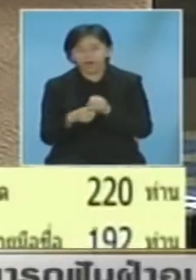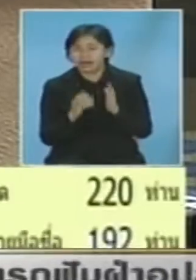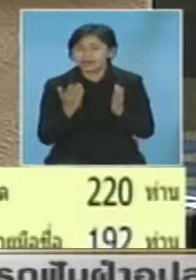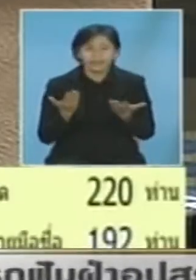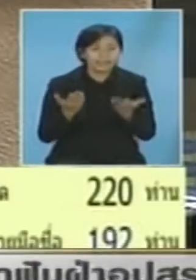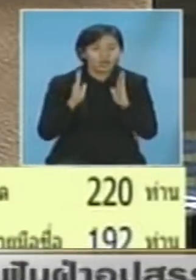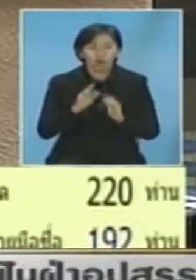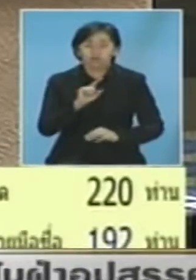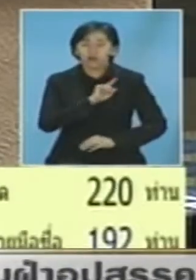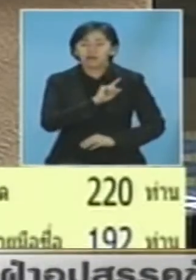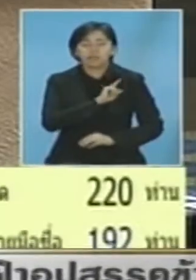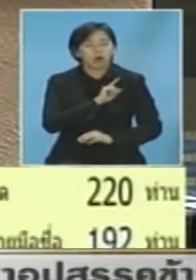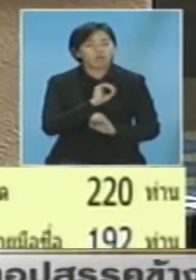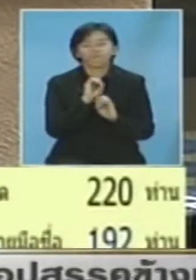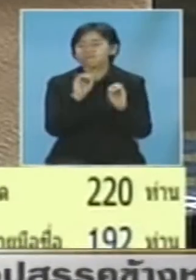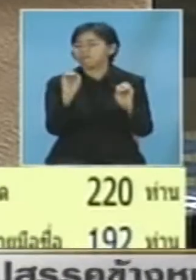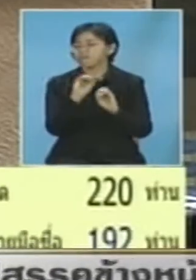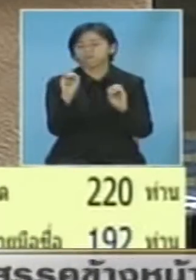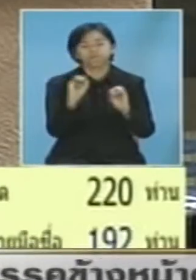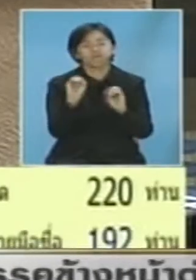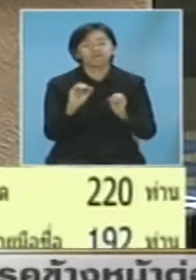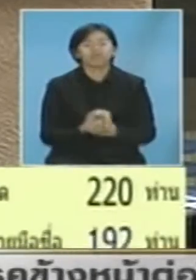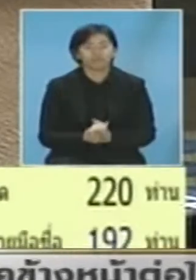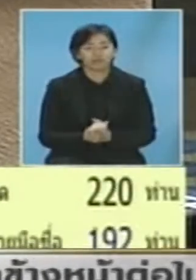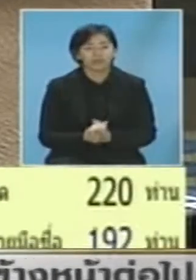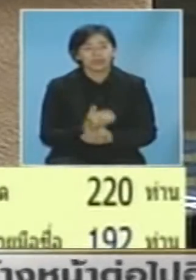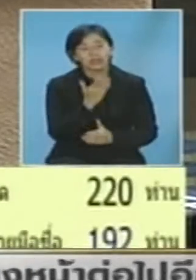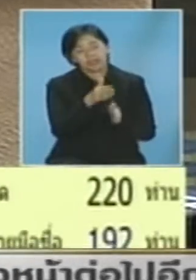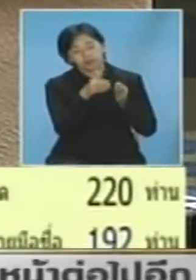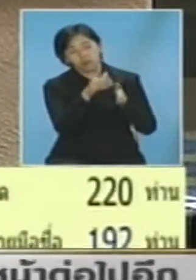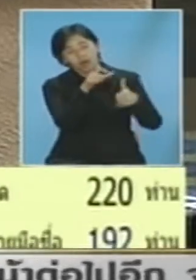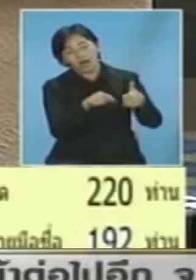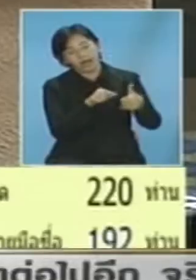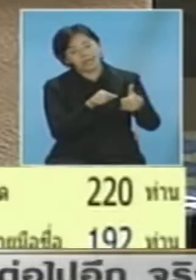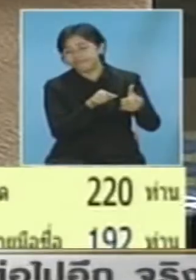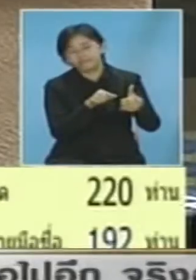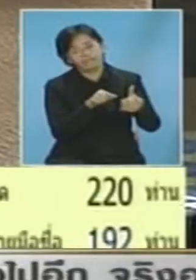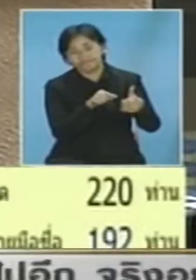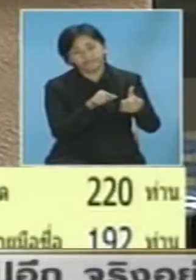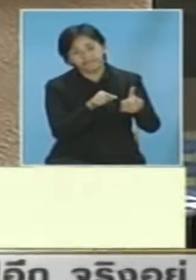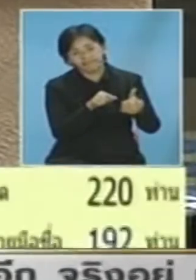าแสดงความรับผิดชอบรวมทั้งท่านผู้ถูกกล่าวหาก็มิ